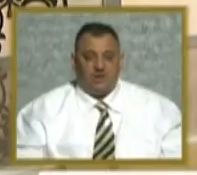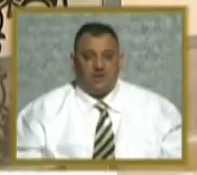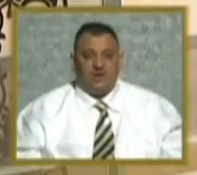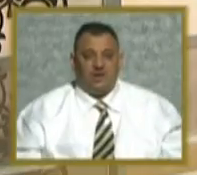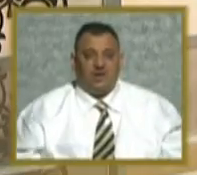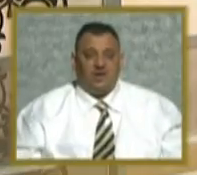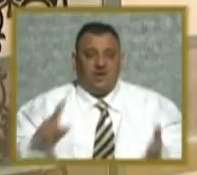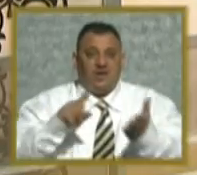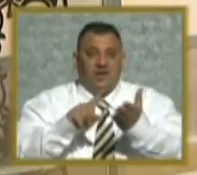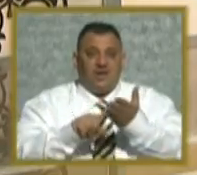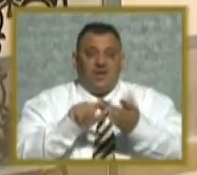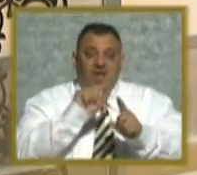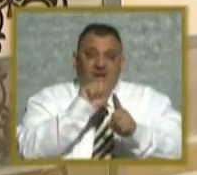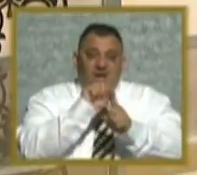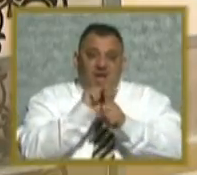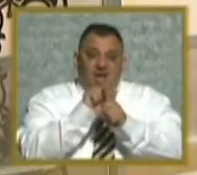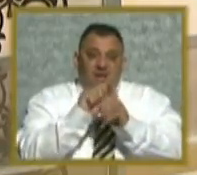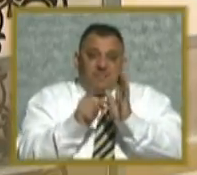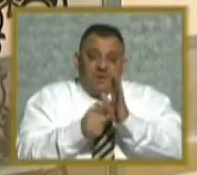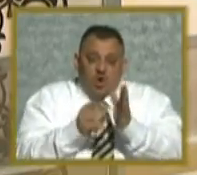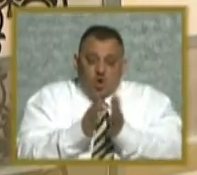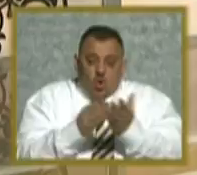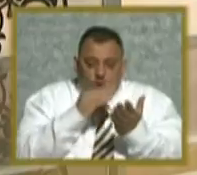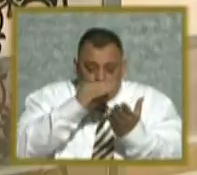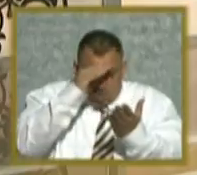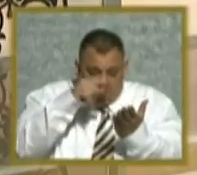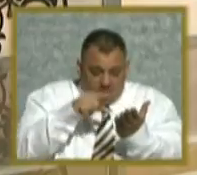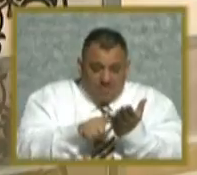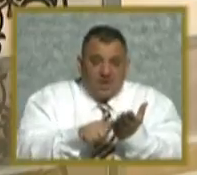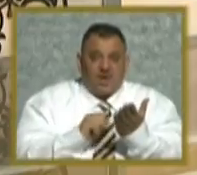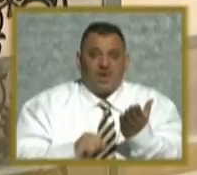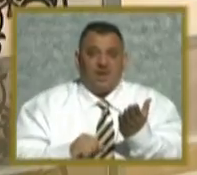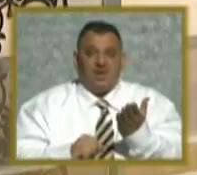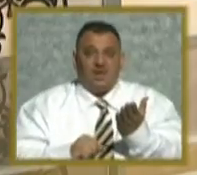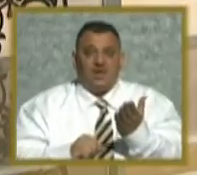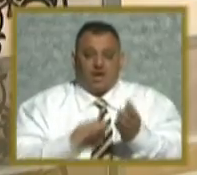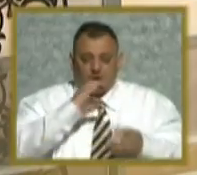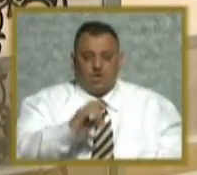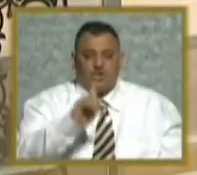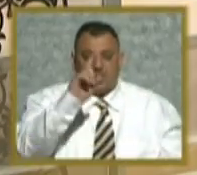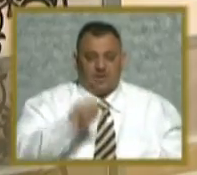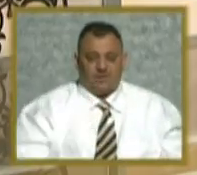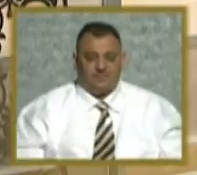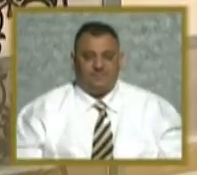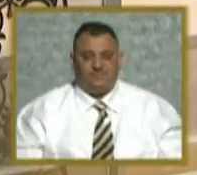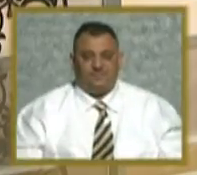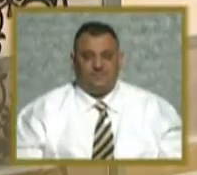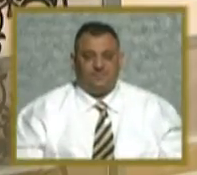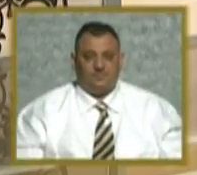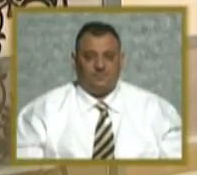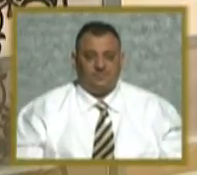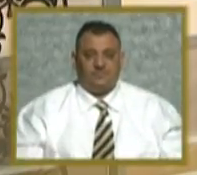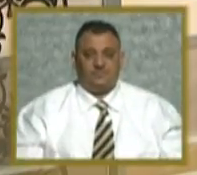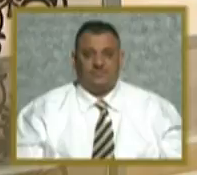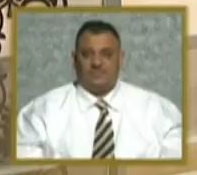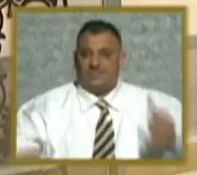وأتي لي لعنهم، وخاصة اللي لعنهم الله في القرآن يعني ذاكرهم، استغفر الله. طيب طيب يا علي، تسمع الجواب إن شاء